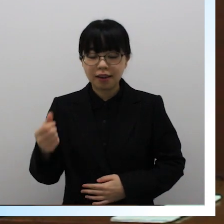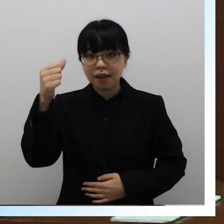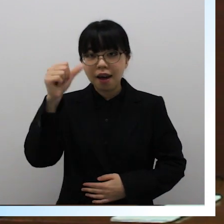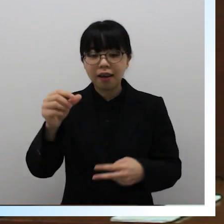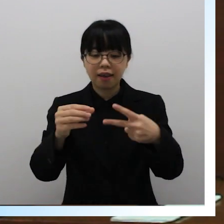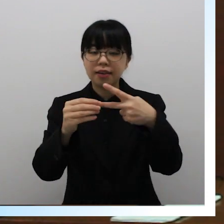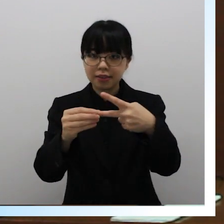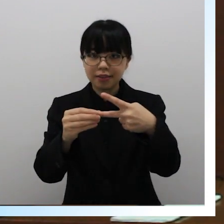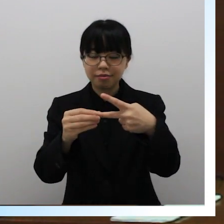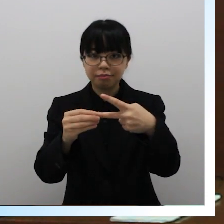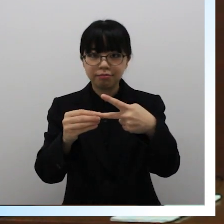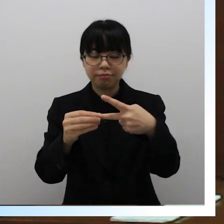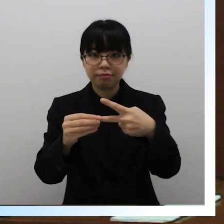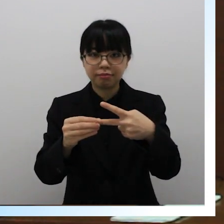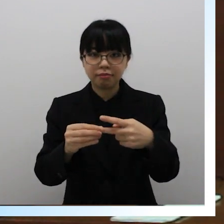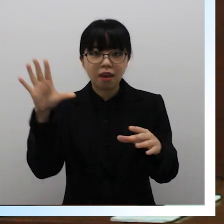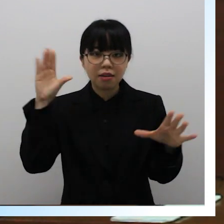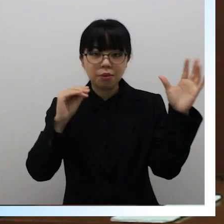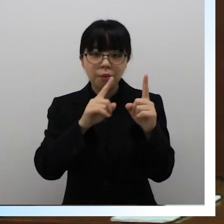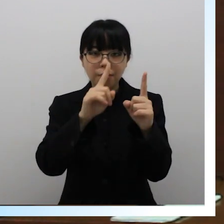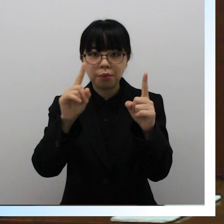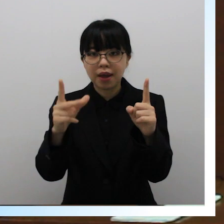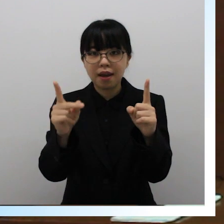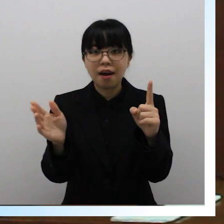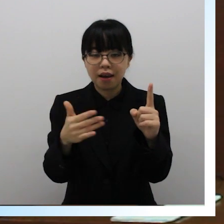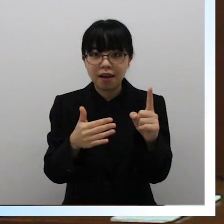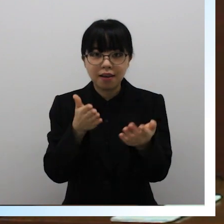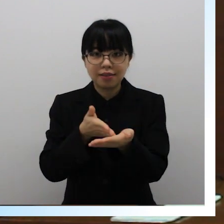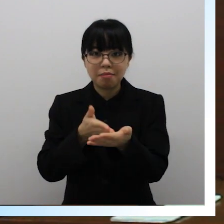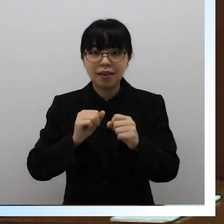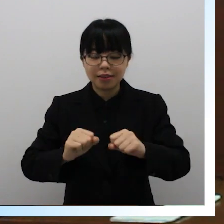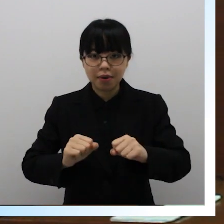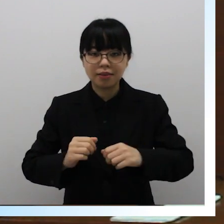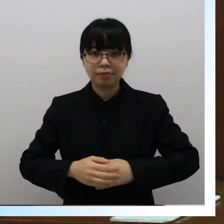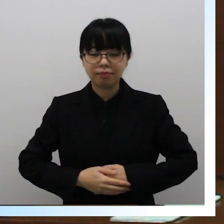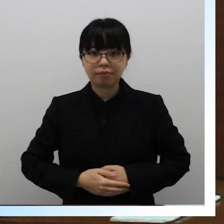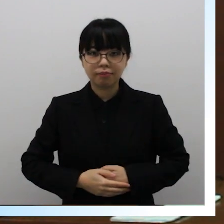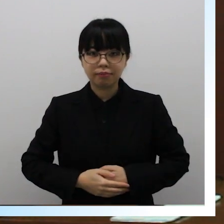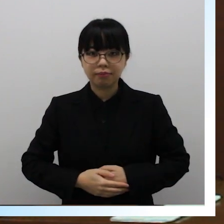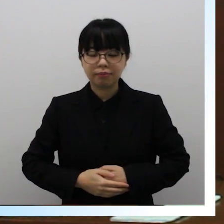続きまして案件2につきまして、情報統計課より説明いたします。